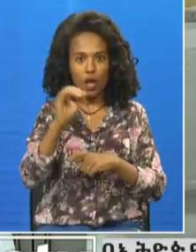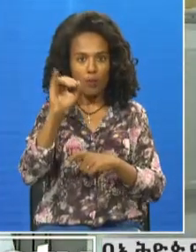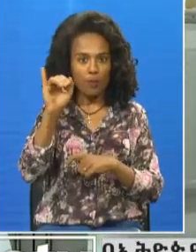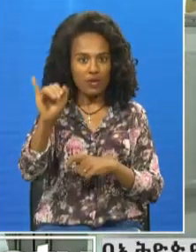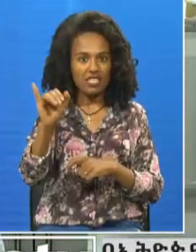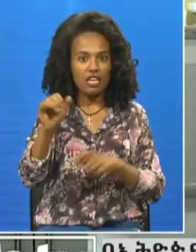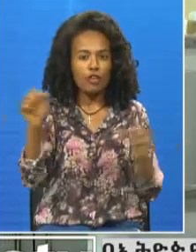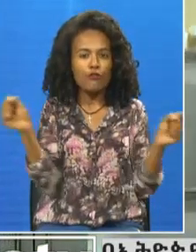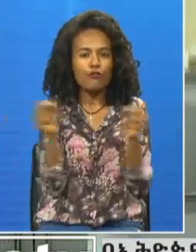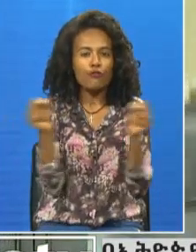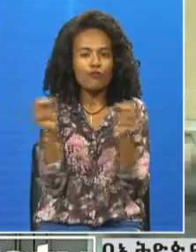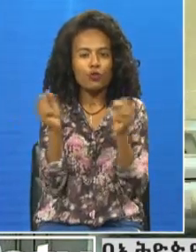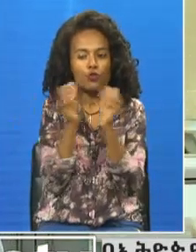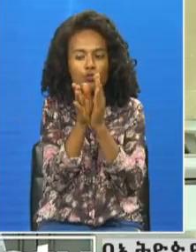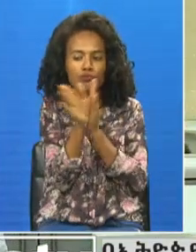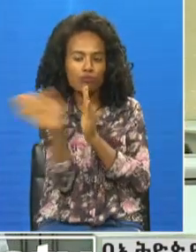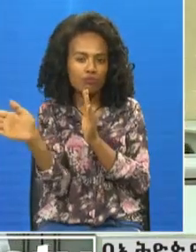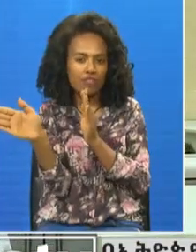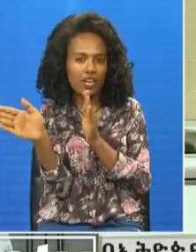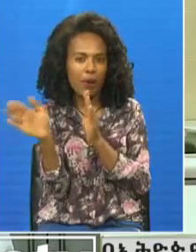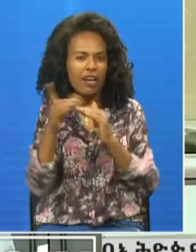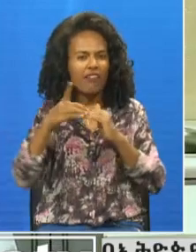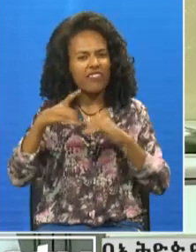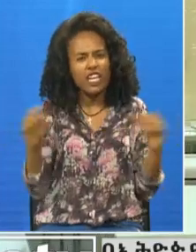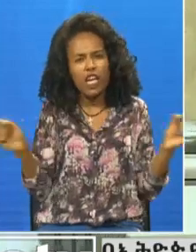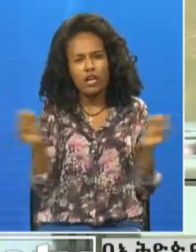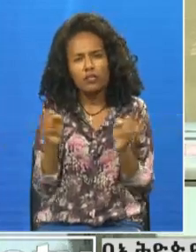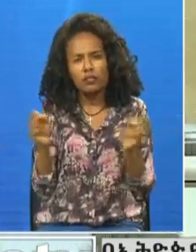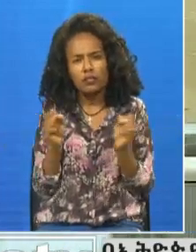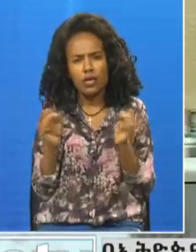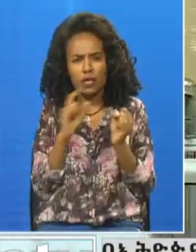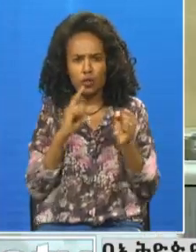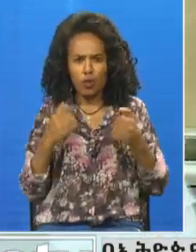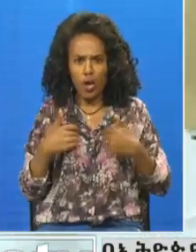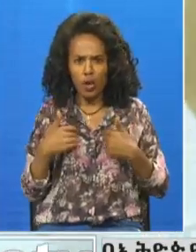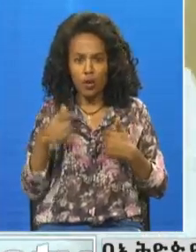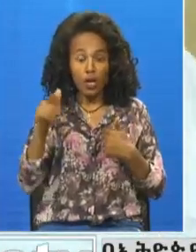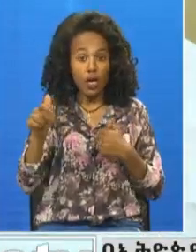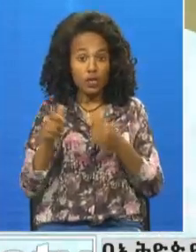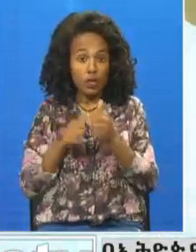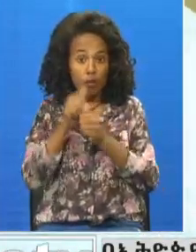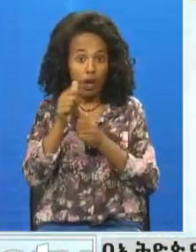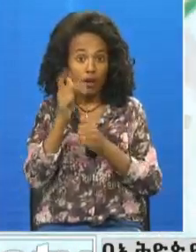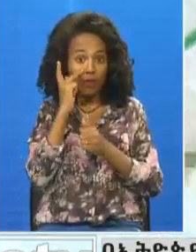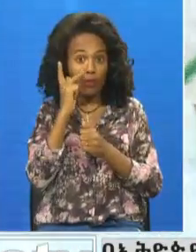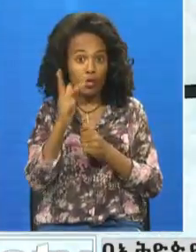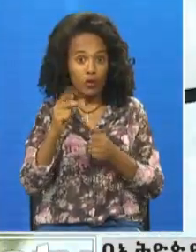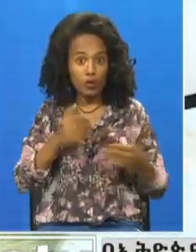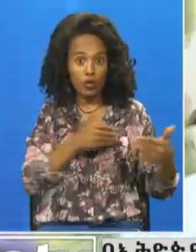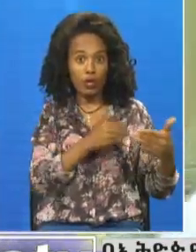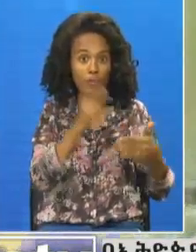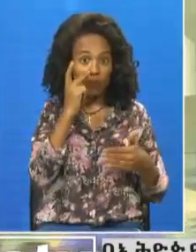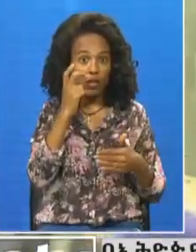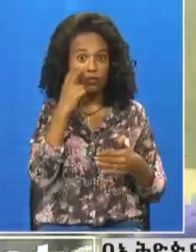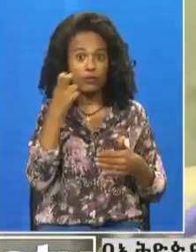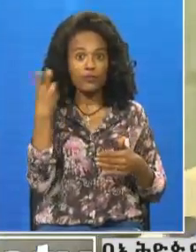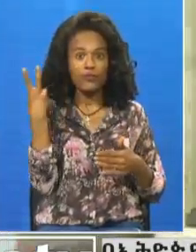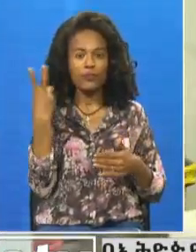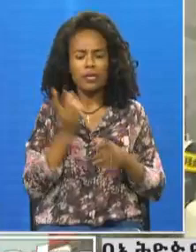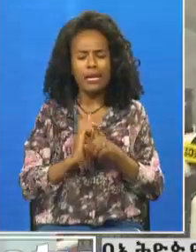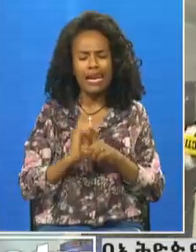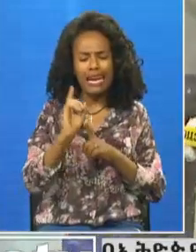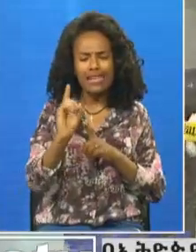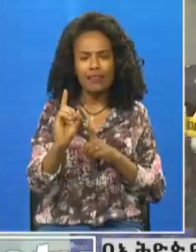ትላንትስ ምን ነበር የሚሉ ጥያቄዎች መልስ ያገኛሉ። የቫይረሱ ቢሄቨር ወይም ካራክተሪስቲኩ ምንድን ነው የሚለውን